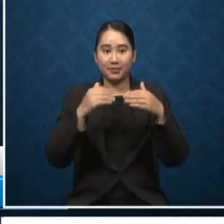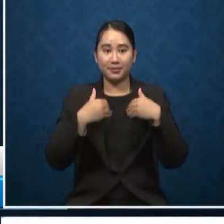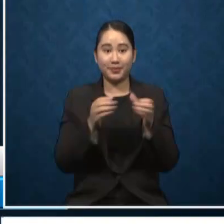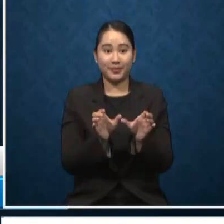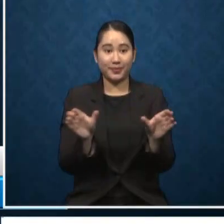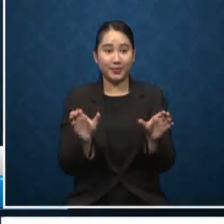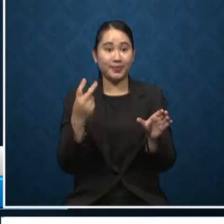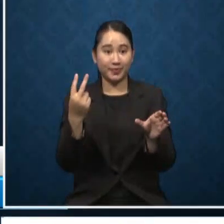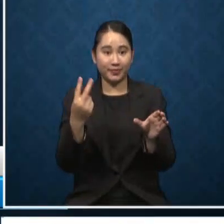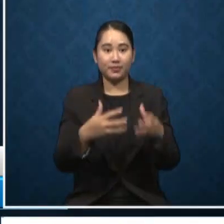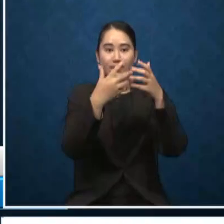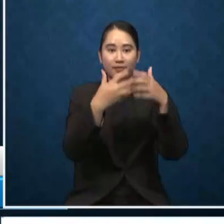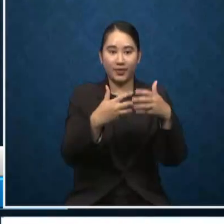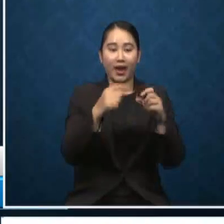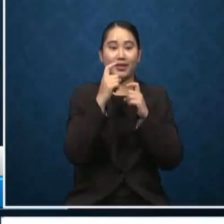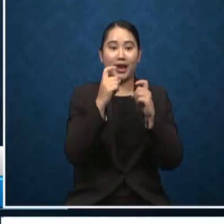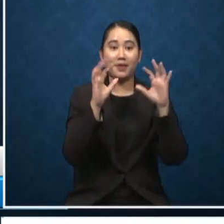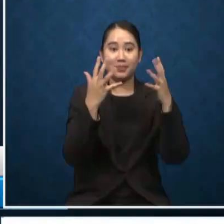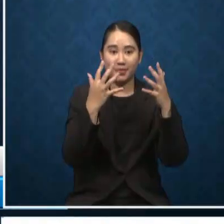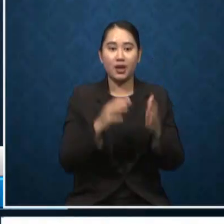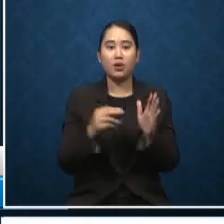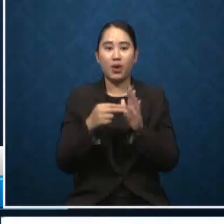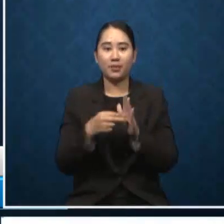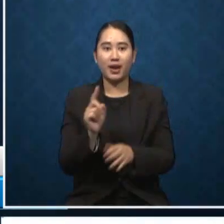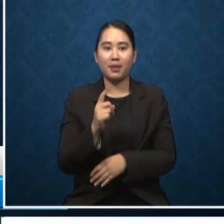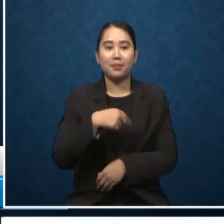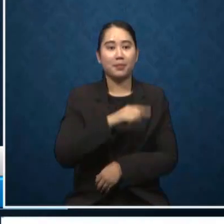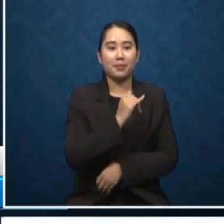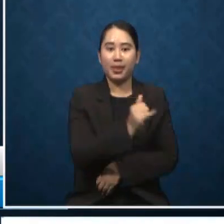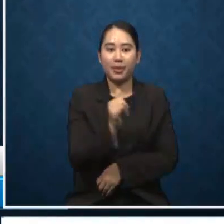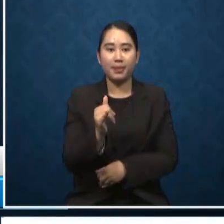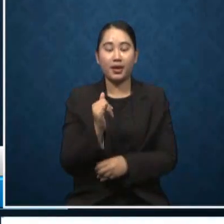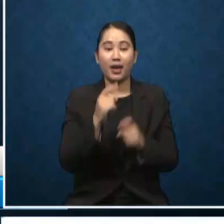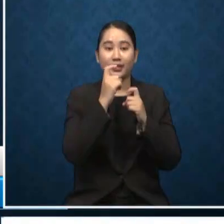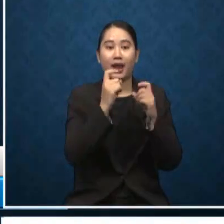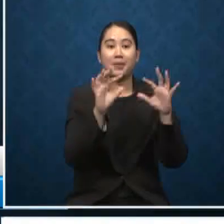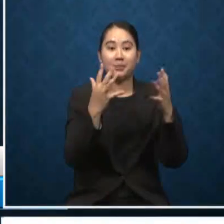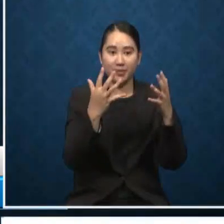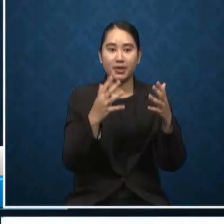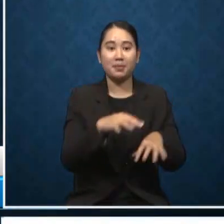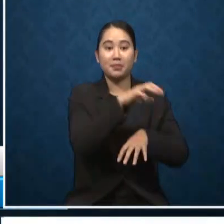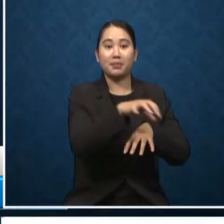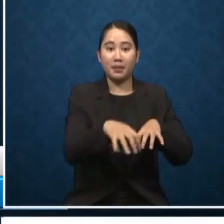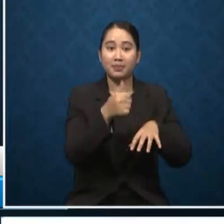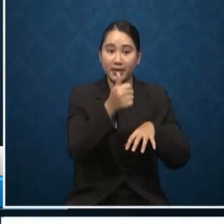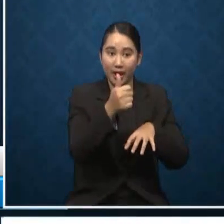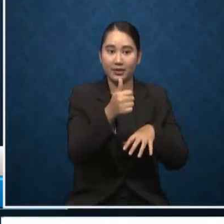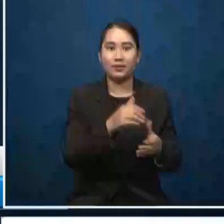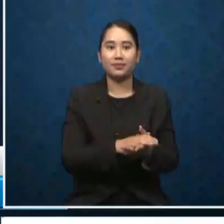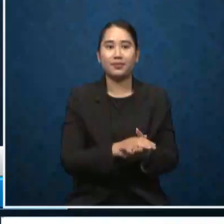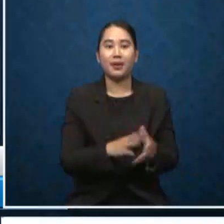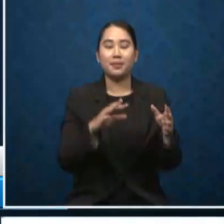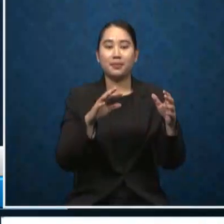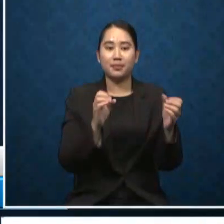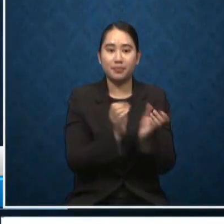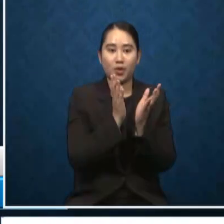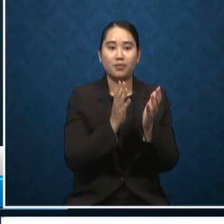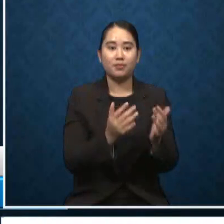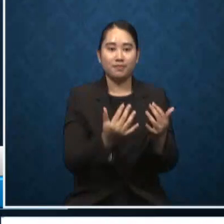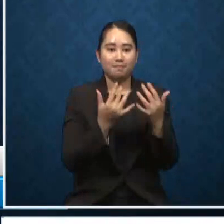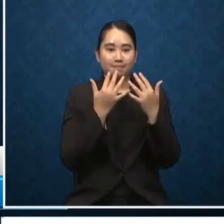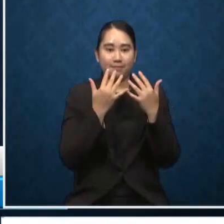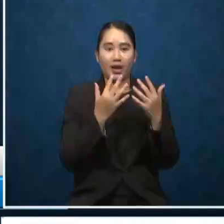ก